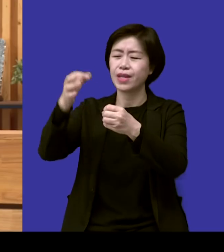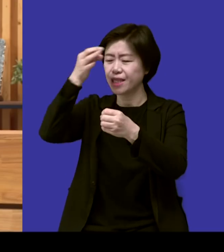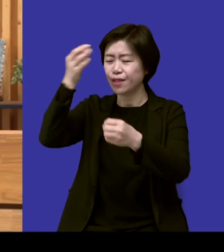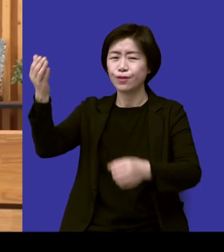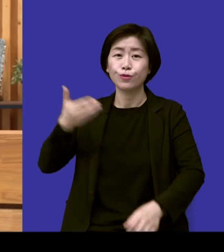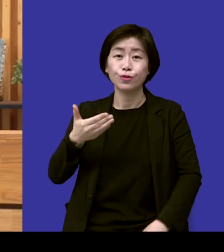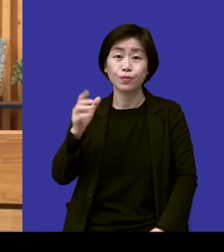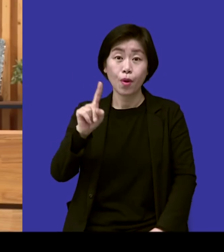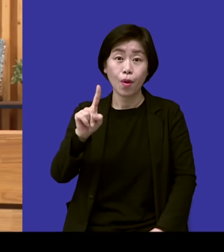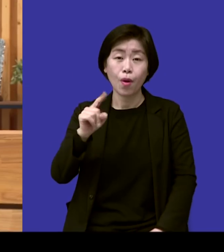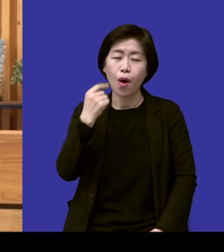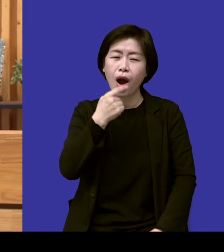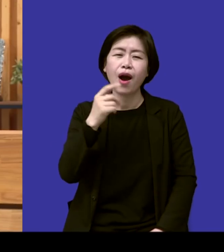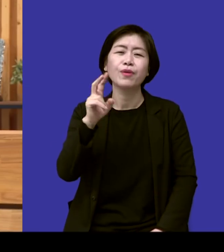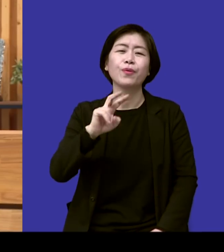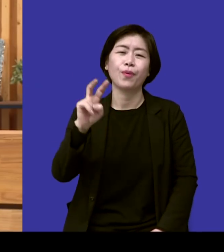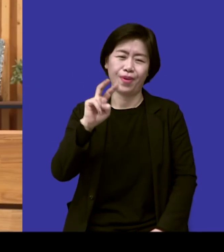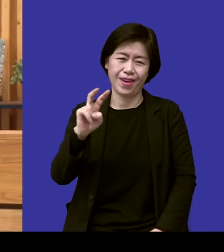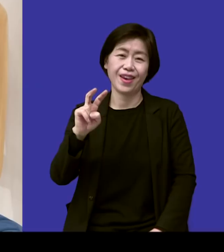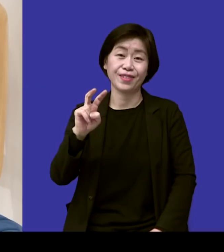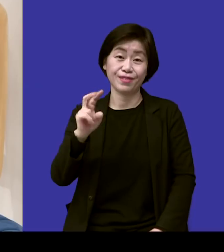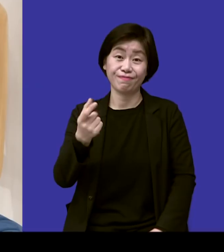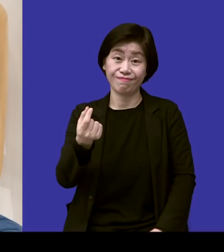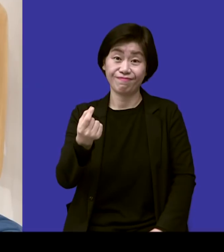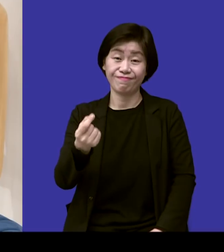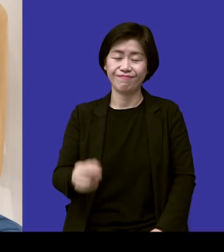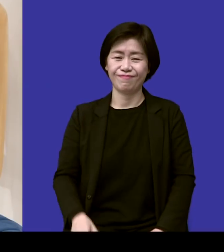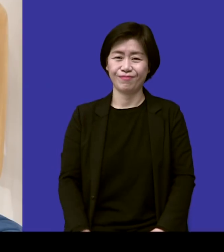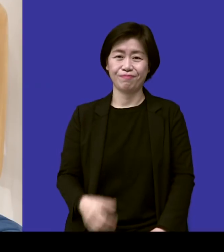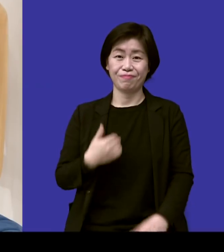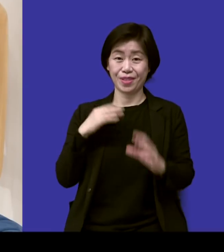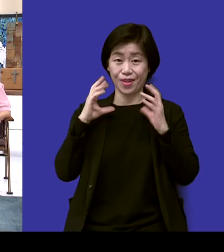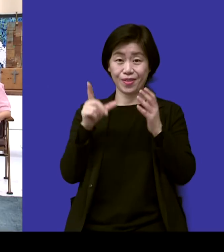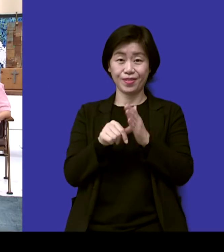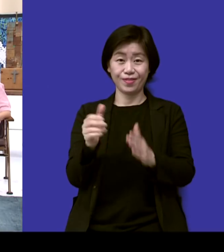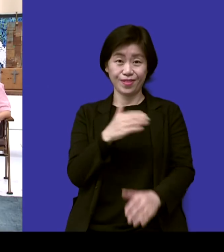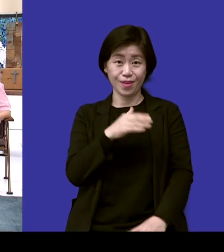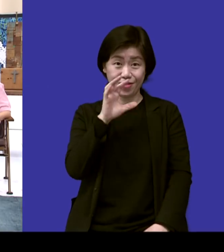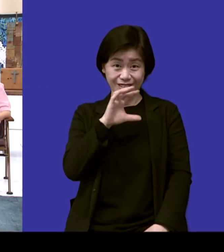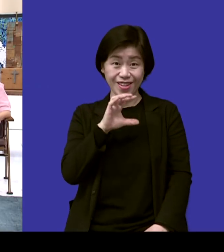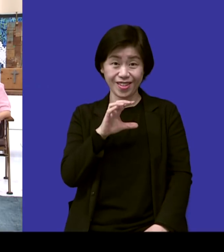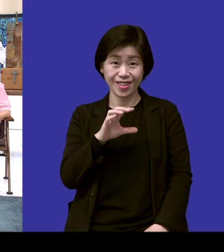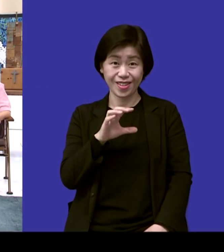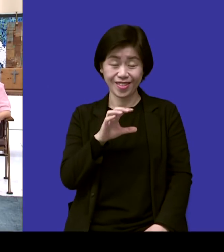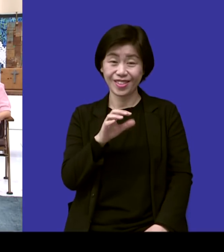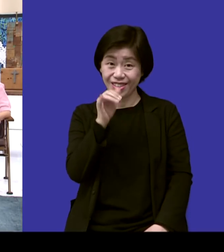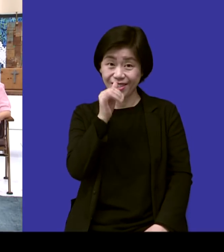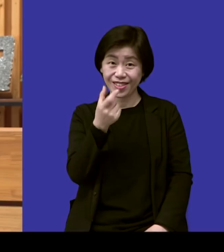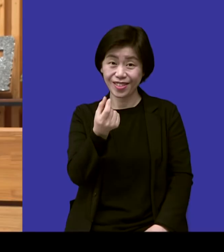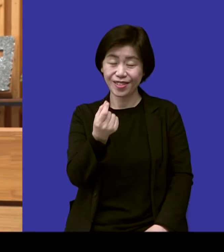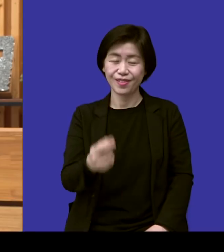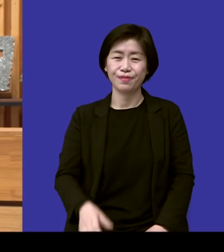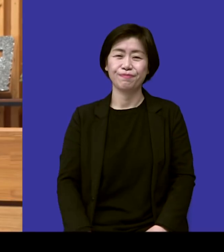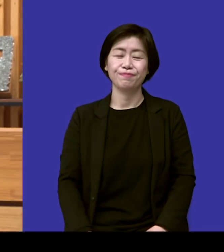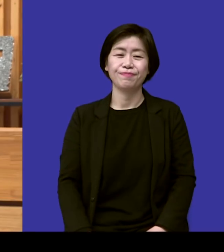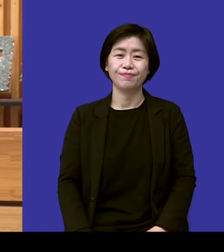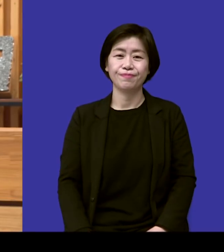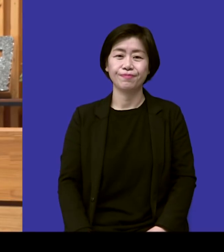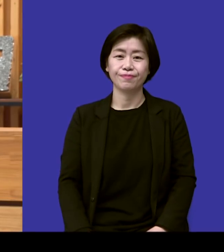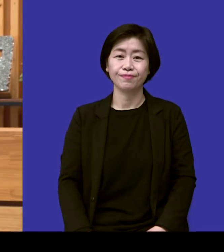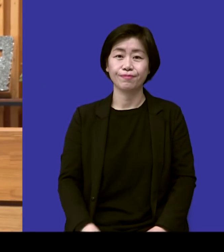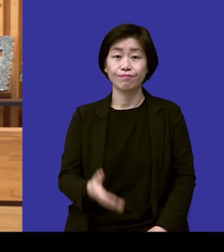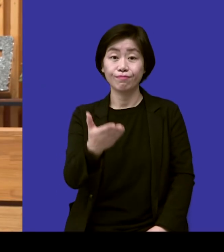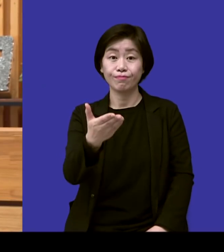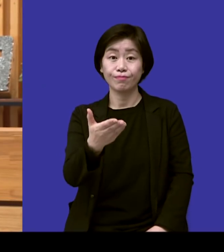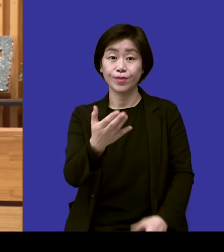세상 밖으로 다 이렇게 우리를 보내신 거라는 생각이 들더라고요. 저는 그때부터 훈련된 거예요. 아, 그렇죠. 고등학생 때부터. 그럼요. 어때요? 그 누나들은